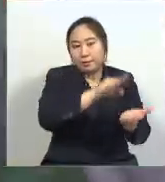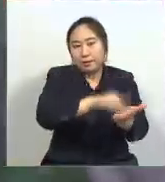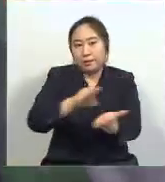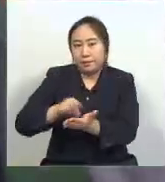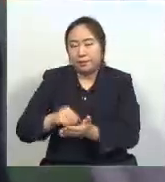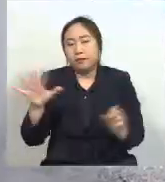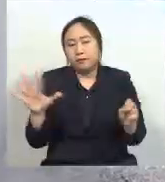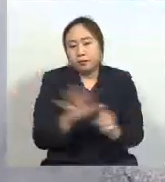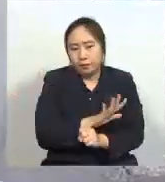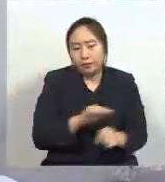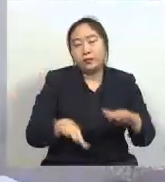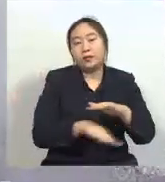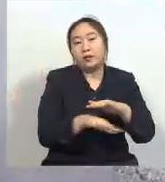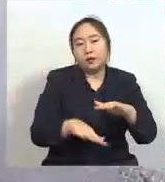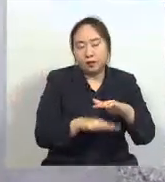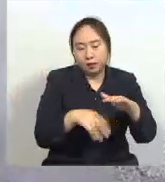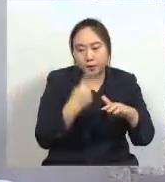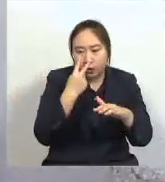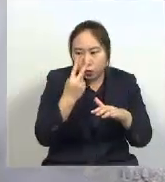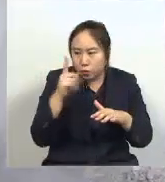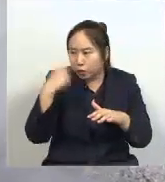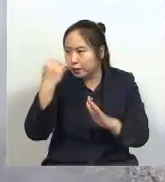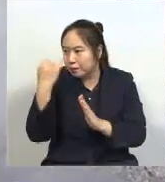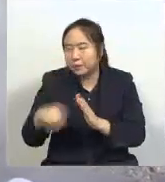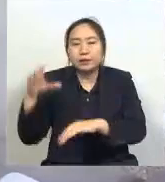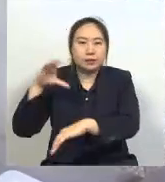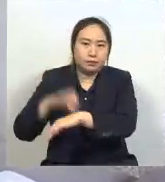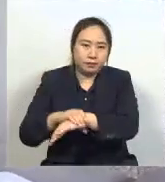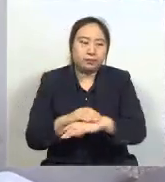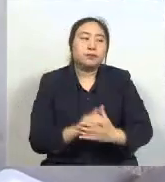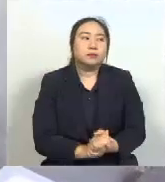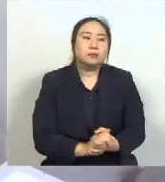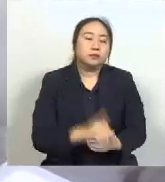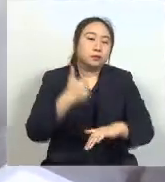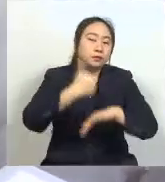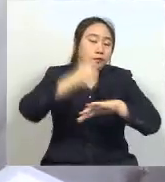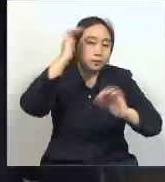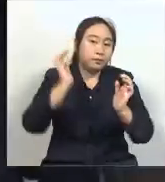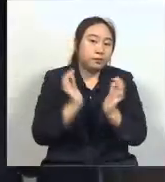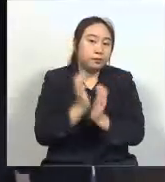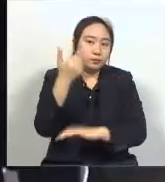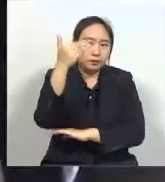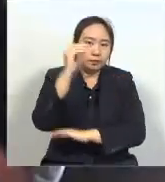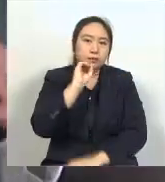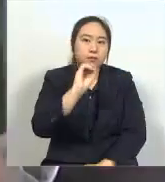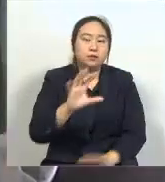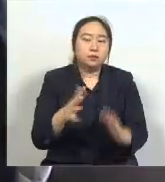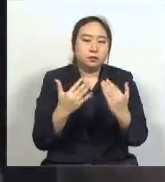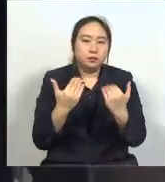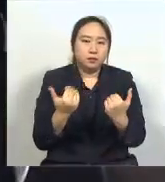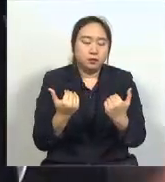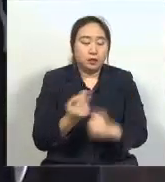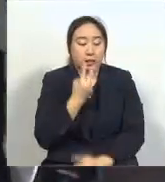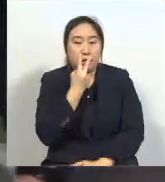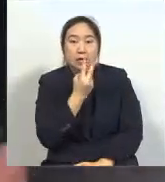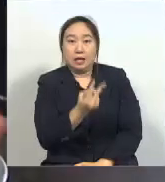เพื่อนำหลักฐานมาติดตามการจับกุมคนร้ายที่ก่อเหตุผู้บัญชาการตำรวจแห่งชาติยังบอกด้วยนะคะว่าหลังจาก